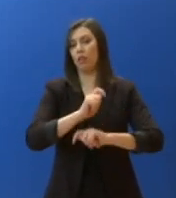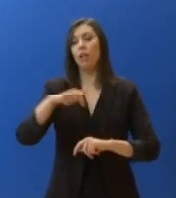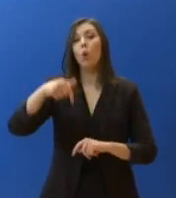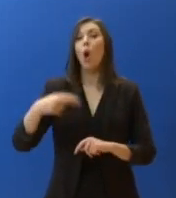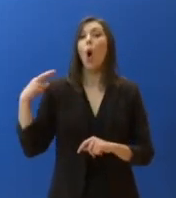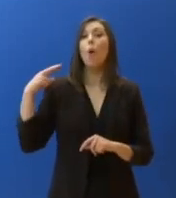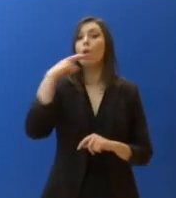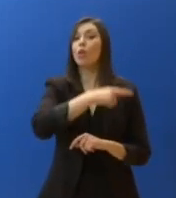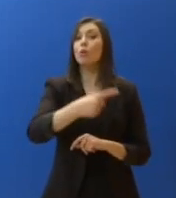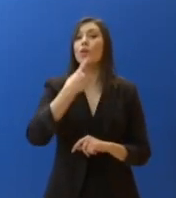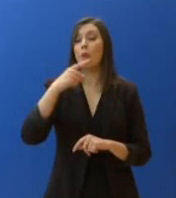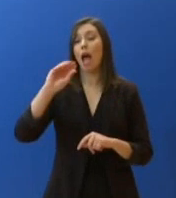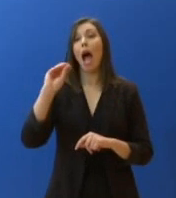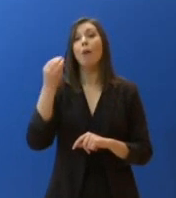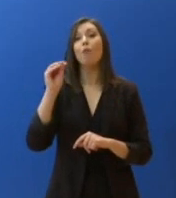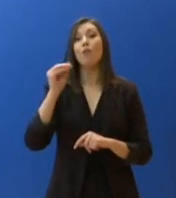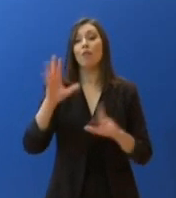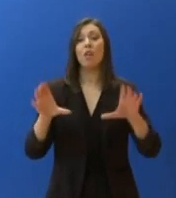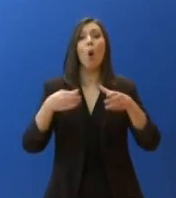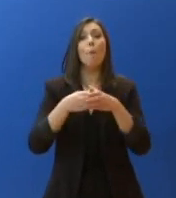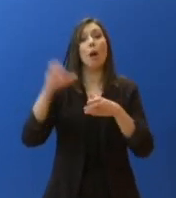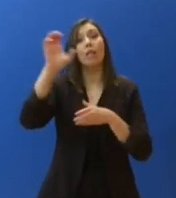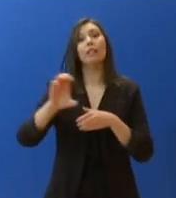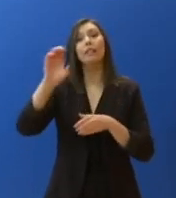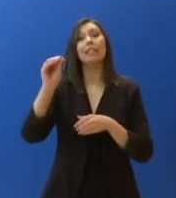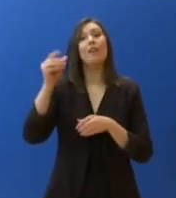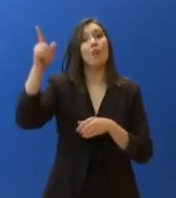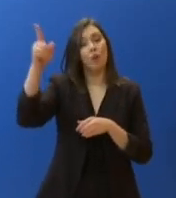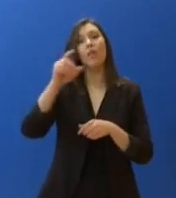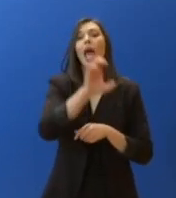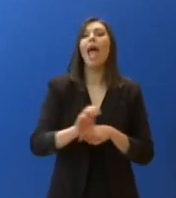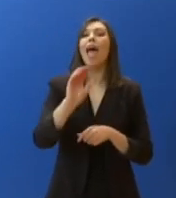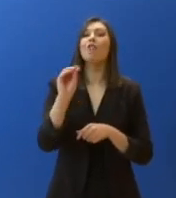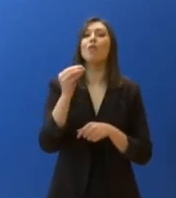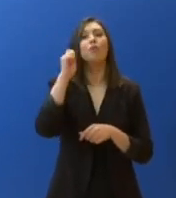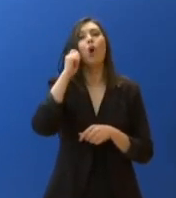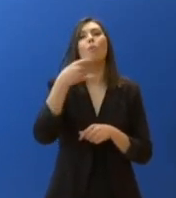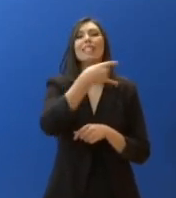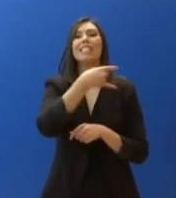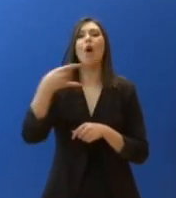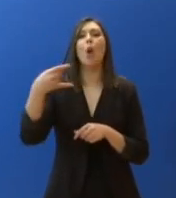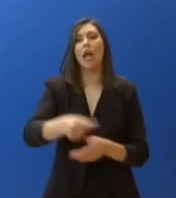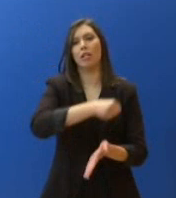διαγράφεται από την κοινοβουλευτική ομάδα της Νέας Δημοκρατίας στο Ευρωπαϊκό Κοινοβούλιο ο Ευρωβουλευτής κ. Θεόδωρος Ζαγοράκης.